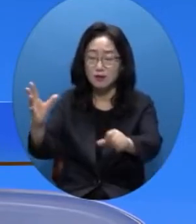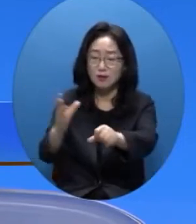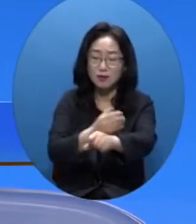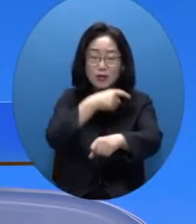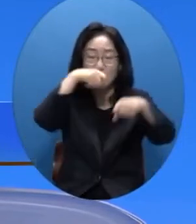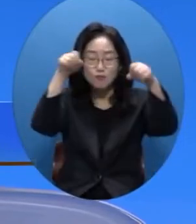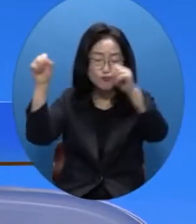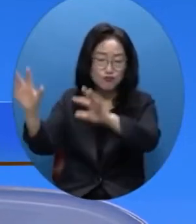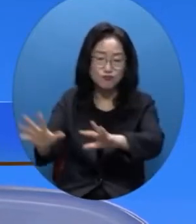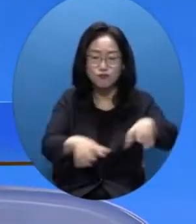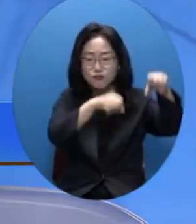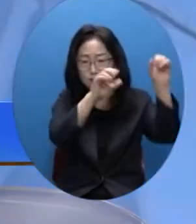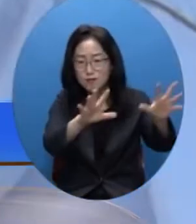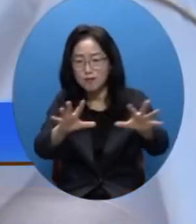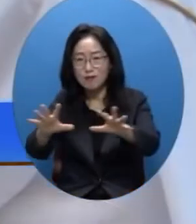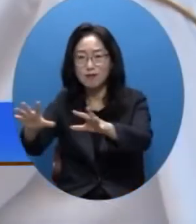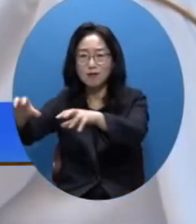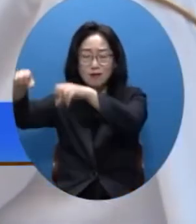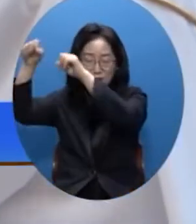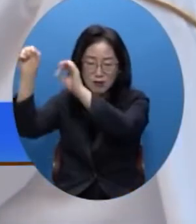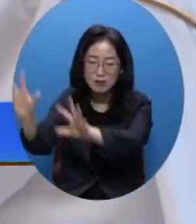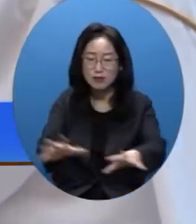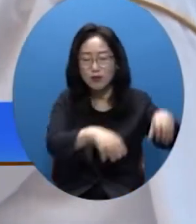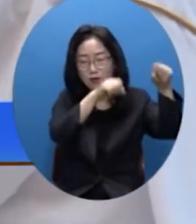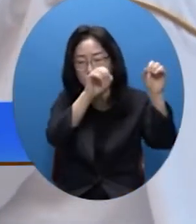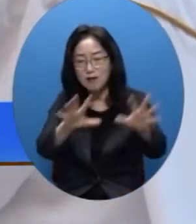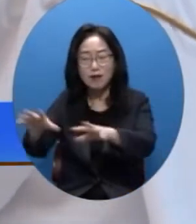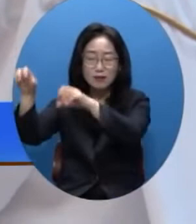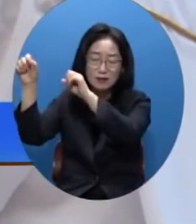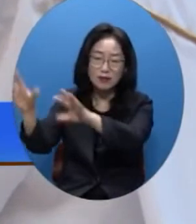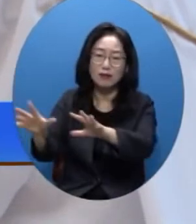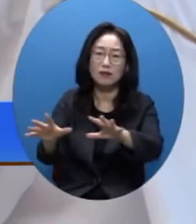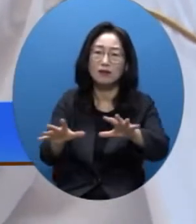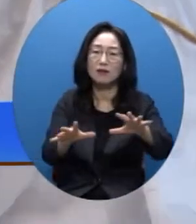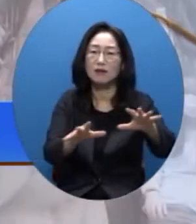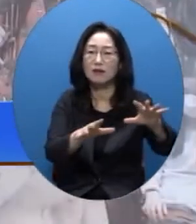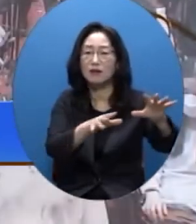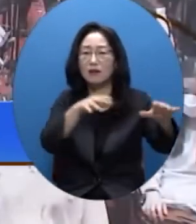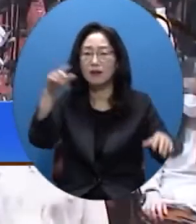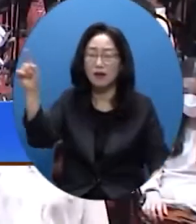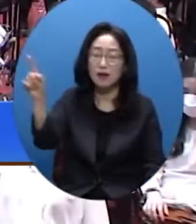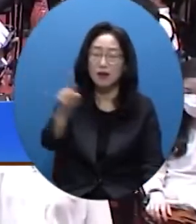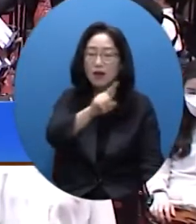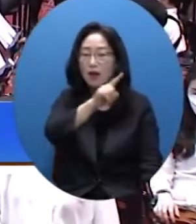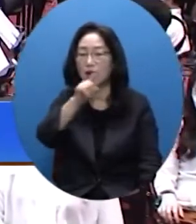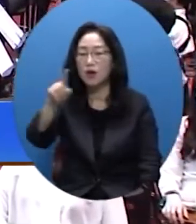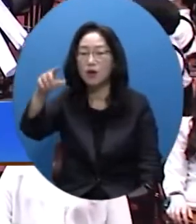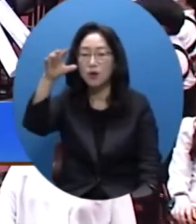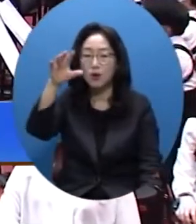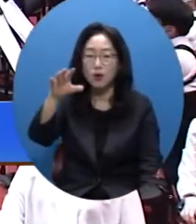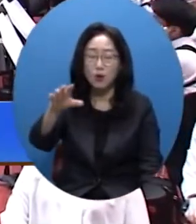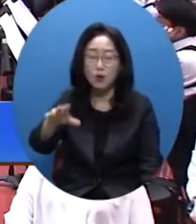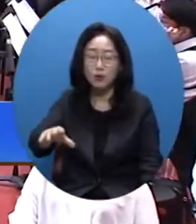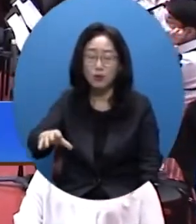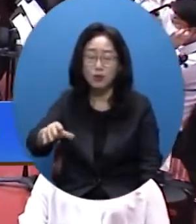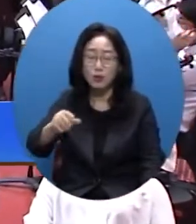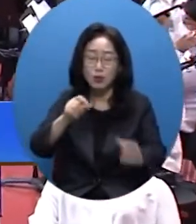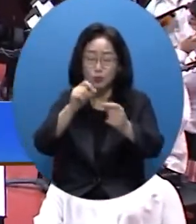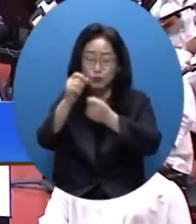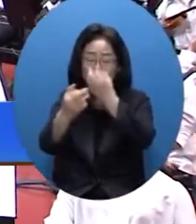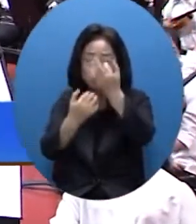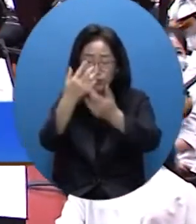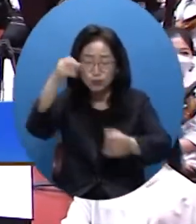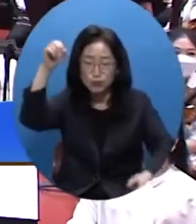성난 노루를 경험을 쌓을 앤 동 어 어딜